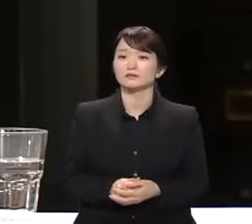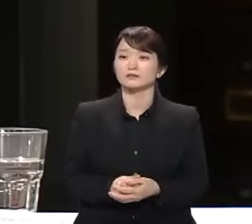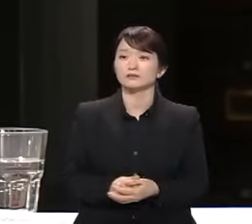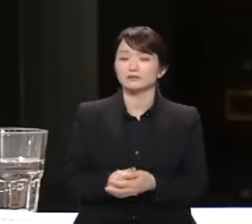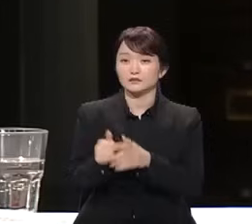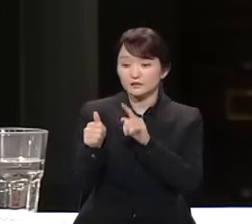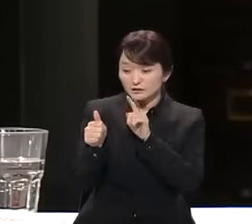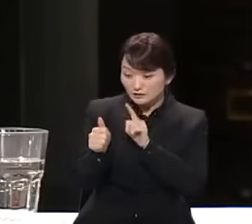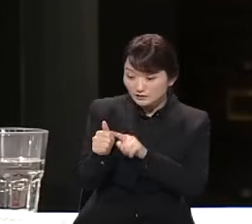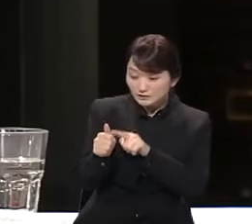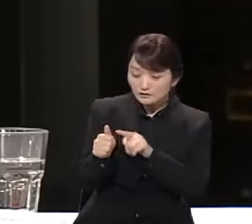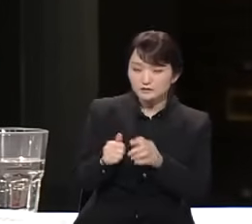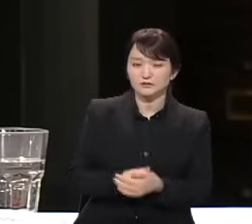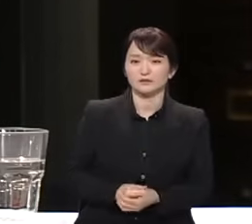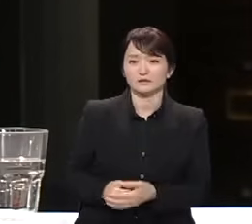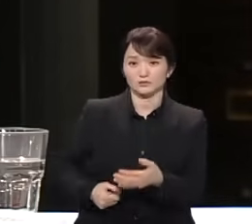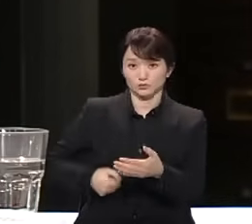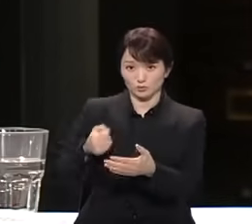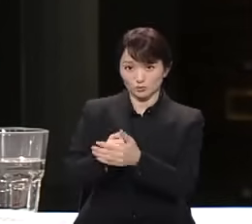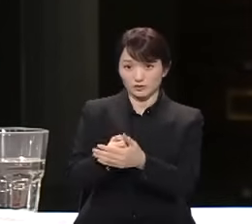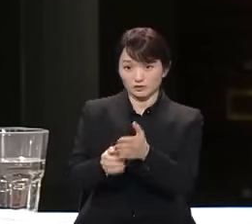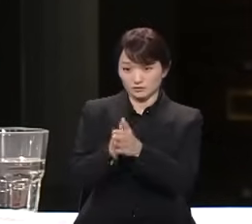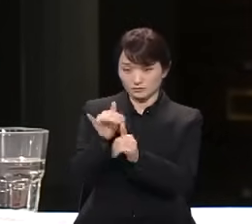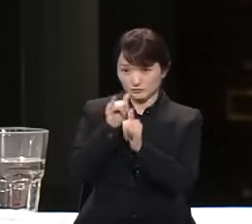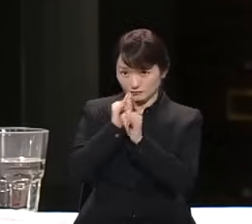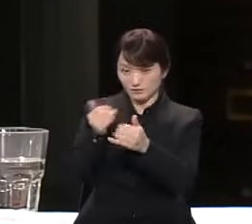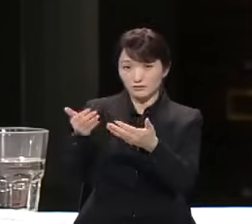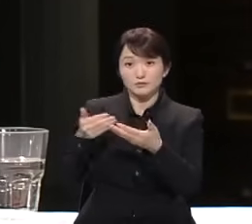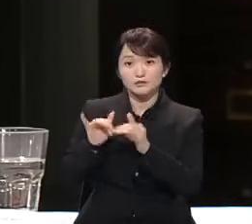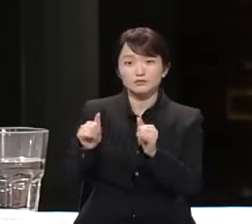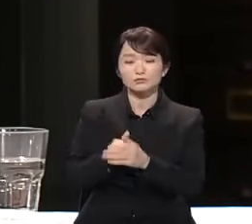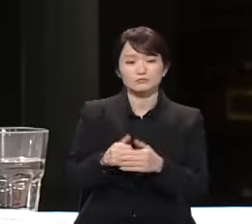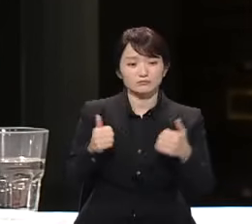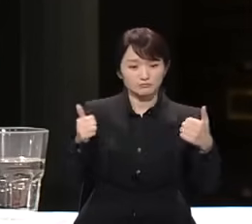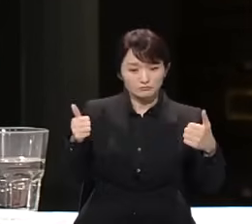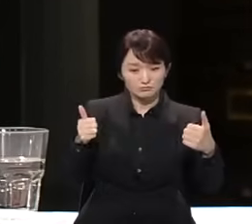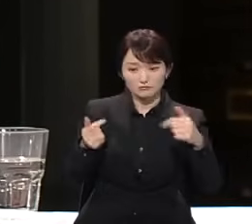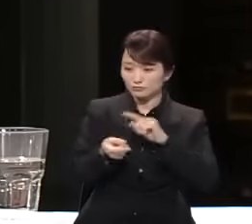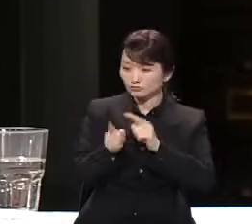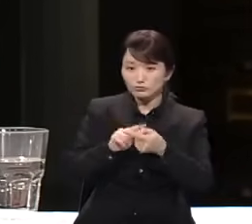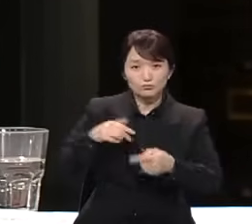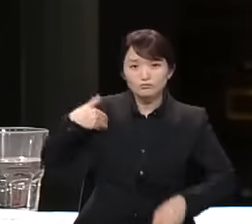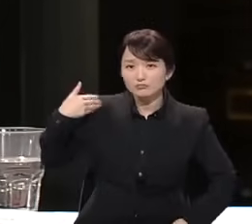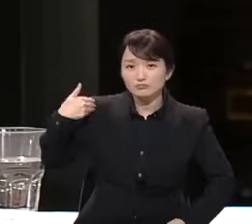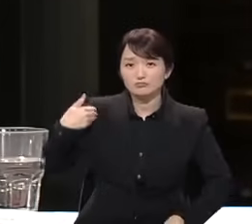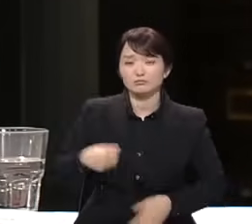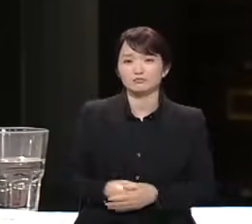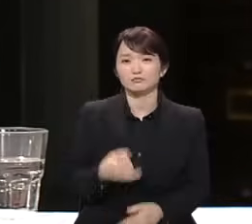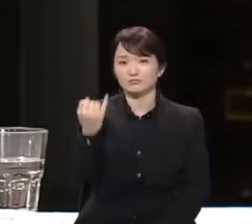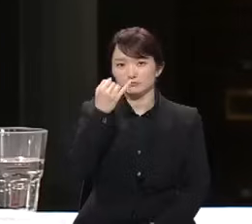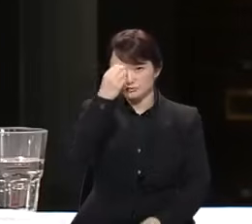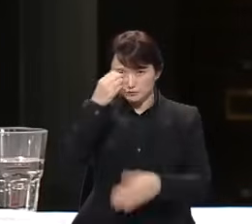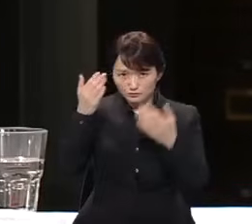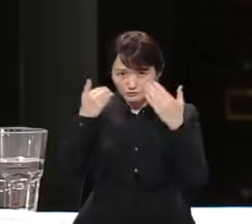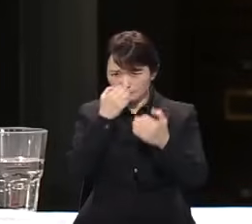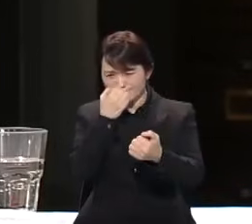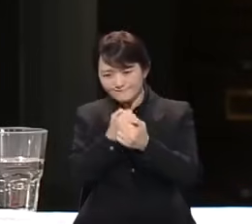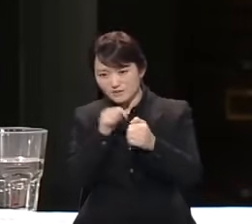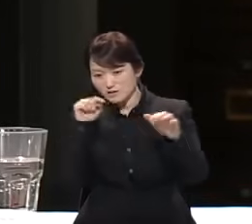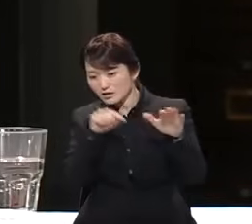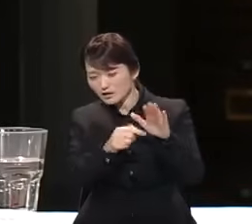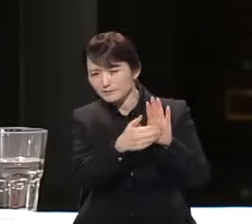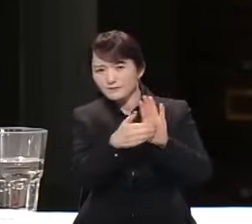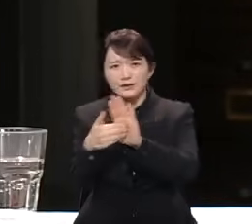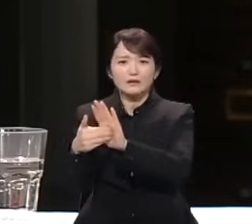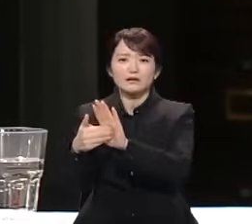정말 용감한 시민상을 받으셨을 뿐입니다. 자, 서로 일면식도 없었어요. 자, 여자 고등학교 막 이 무단 침입을 하려는 걸